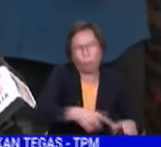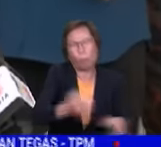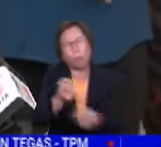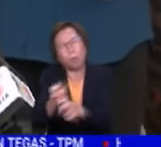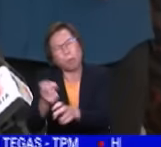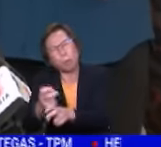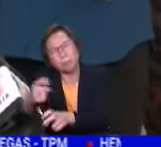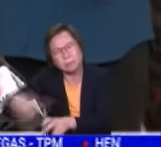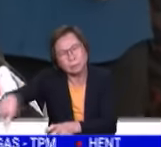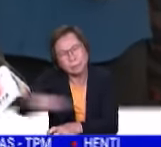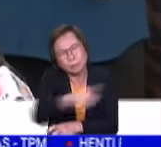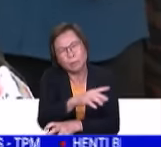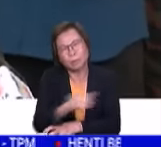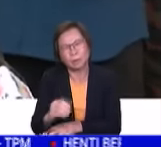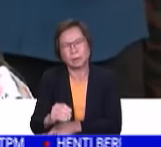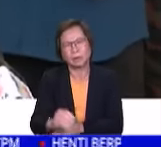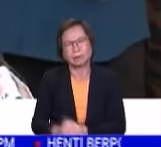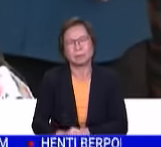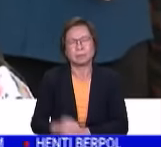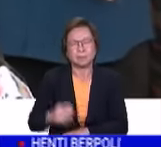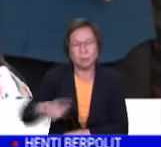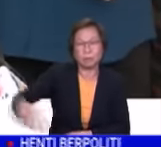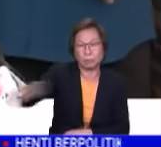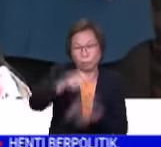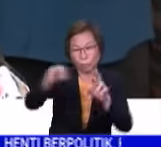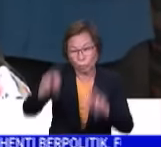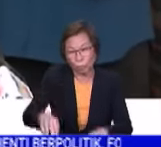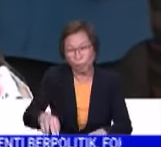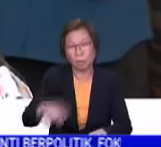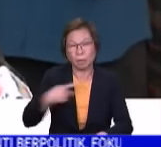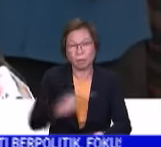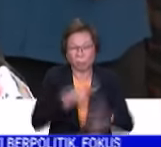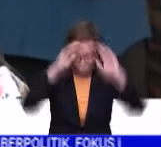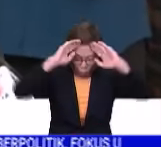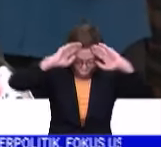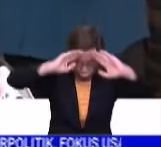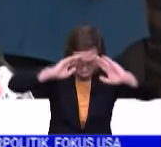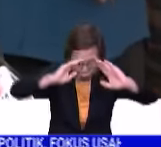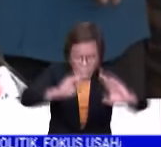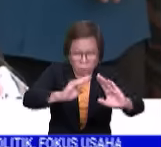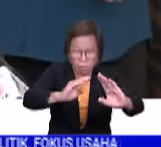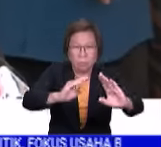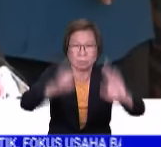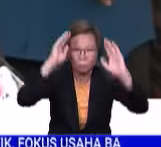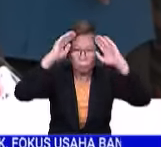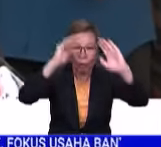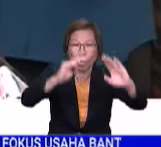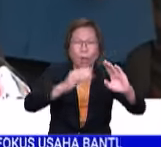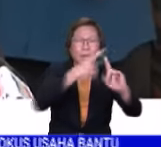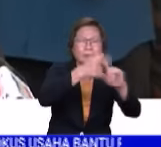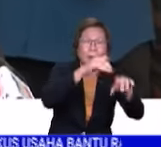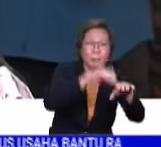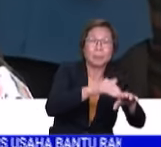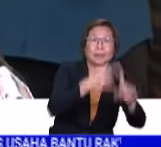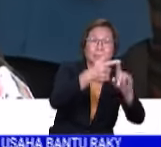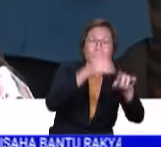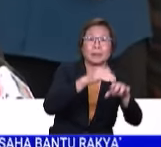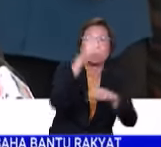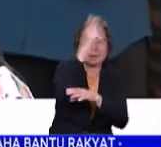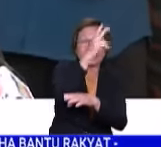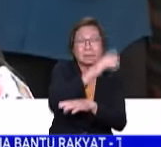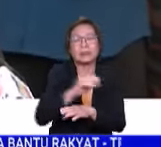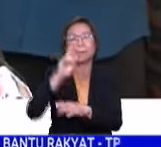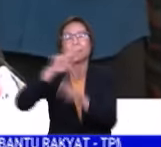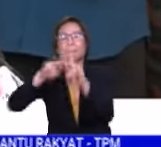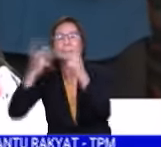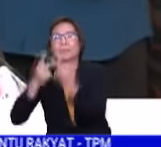kesusahan dan mereka memerlukan fokus penuh bukan saja daripada kerajaan tapi juga daripada parti-parti